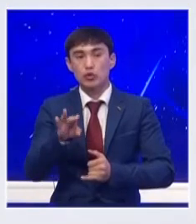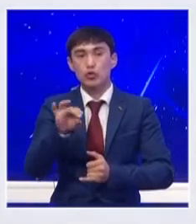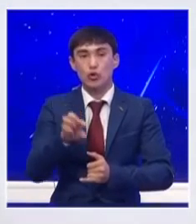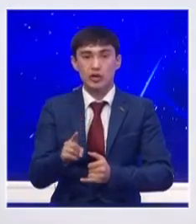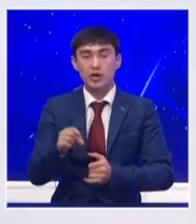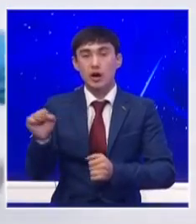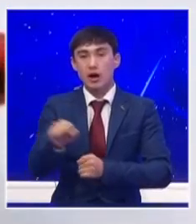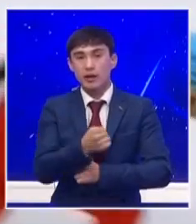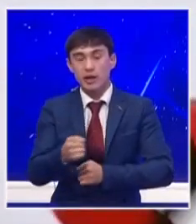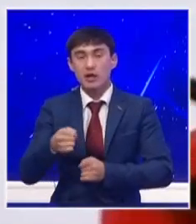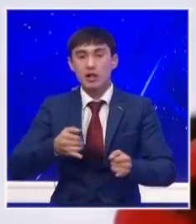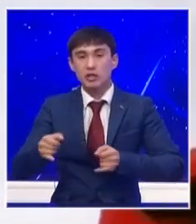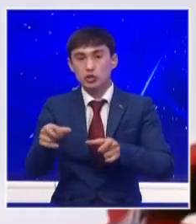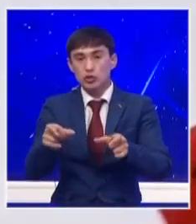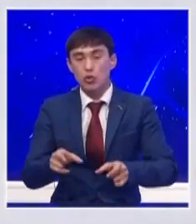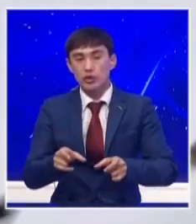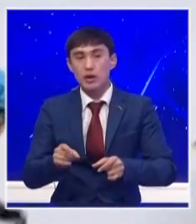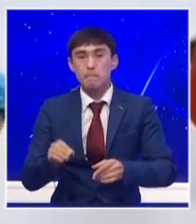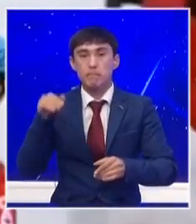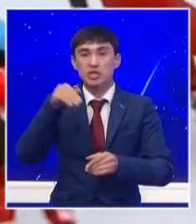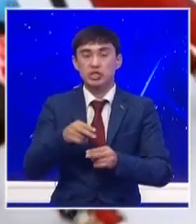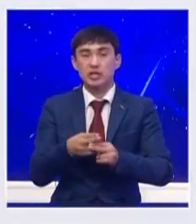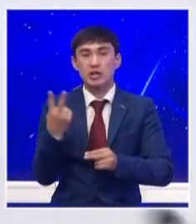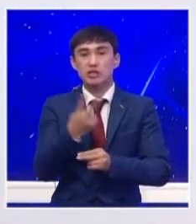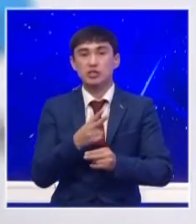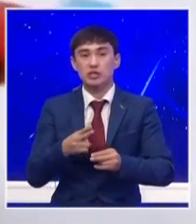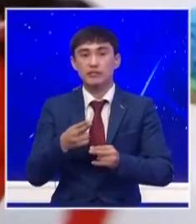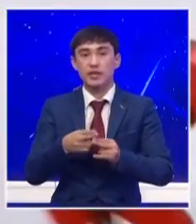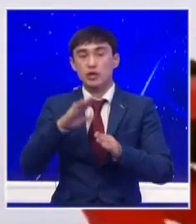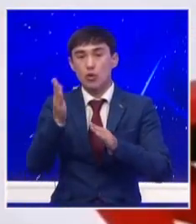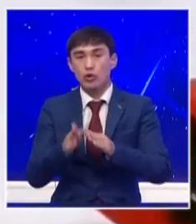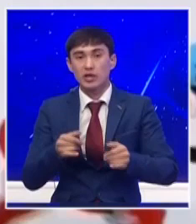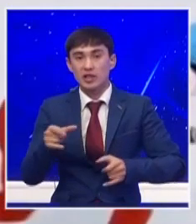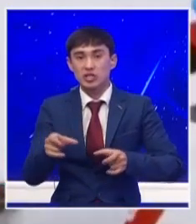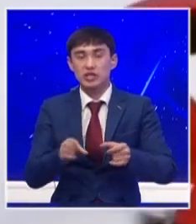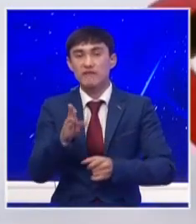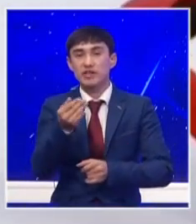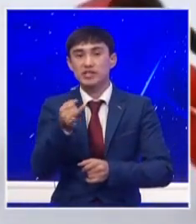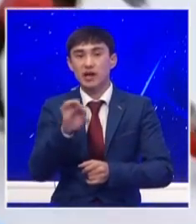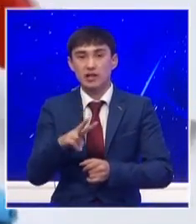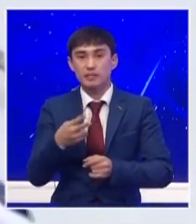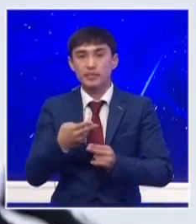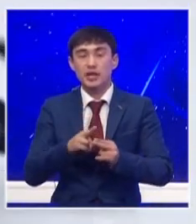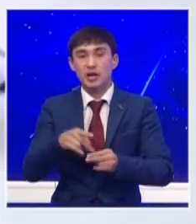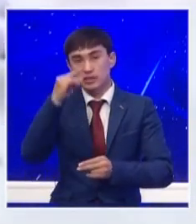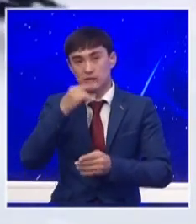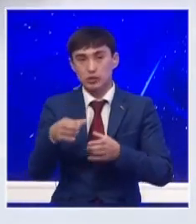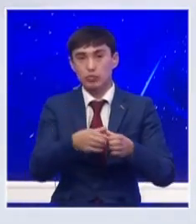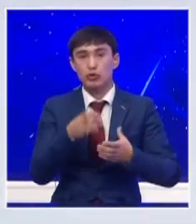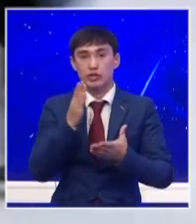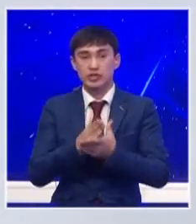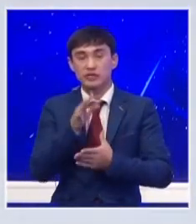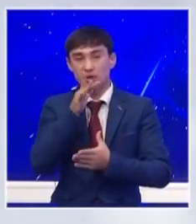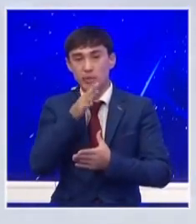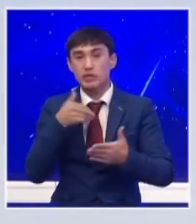хоккей лыжные гонки прыжки с трамплина лыжное двоеборья горные лыжи и Фристайл важно Уточнить что у казахстанской сборной ещё есть